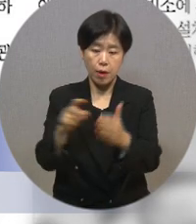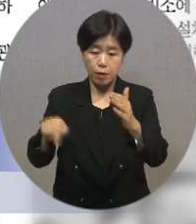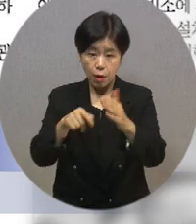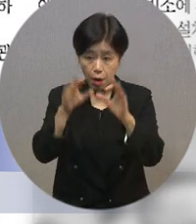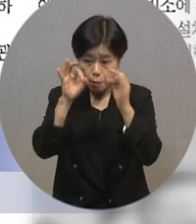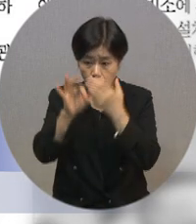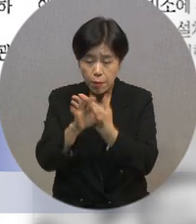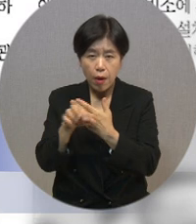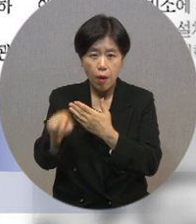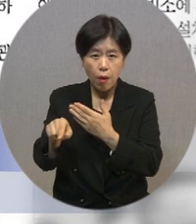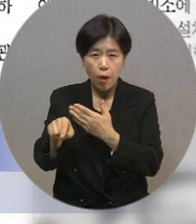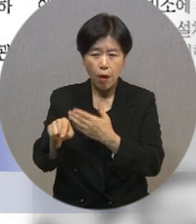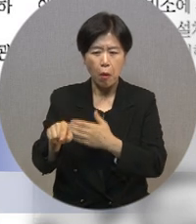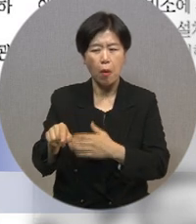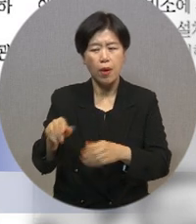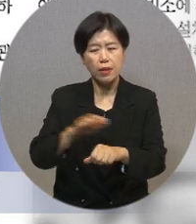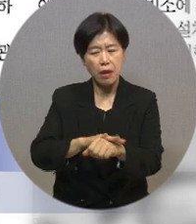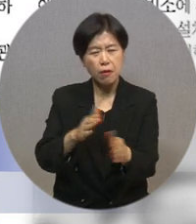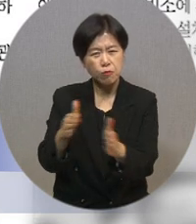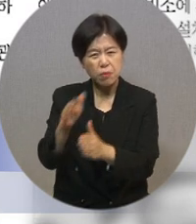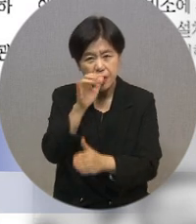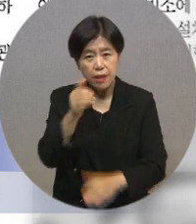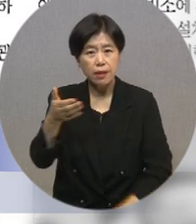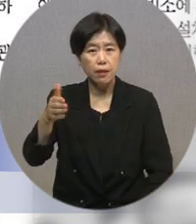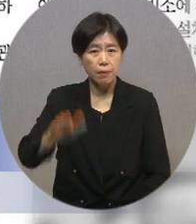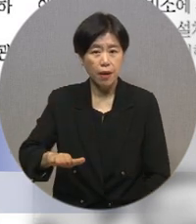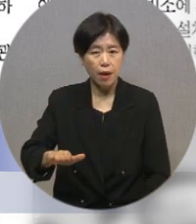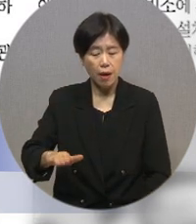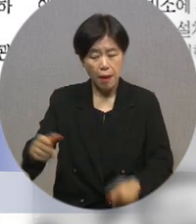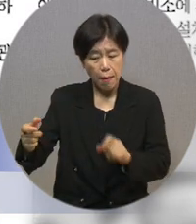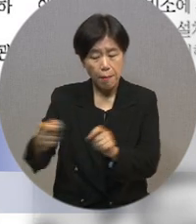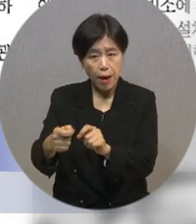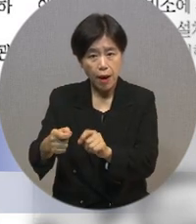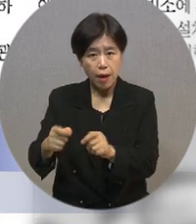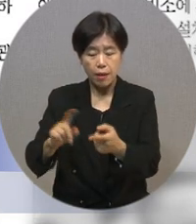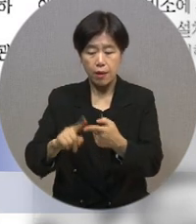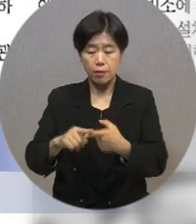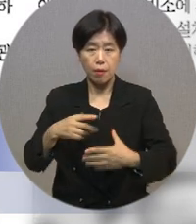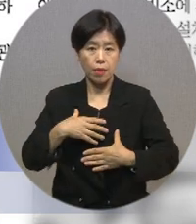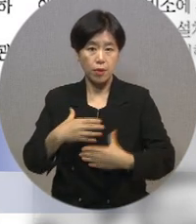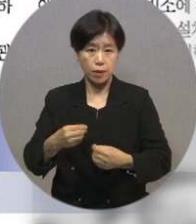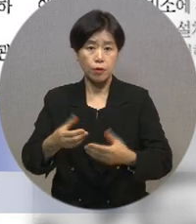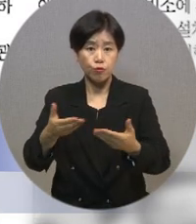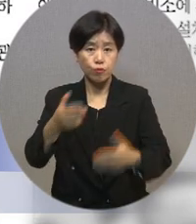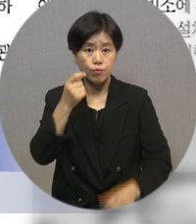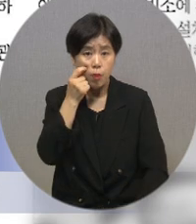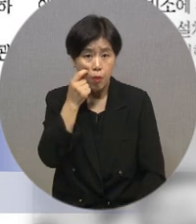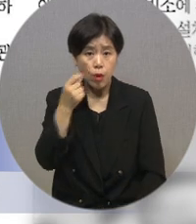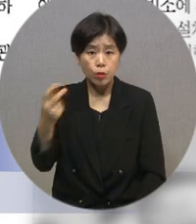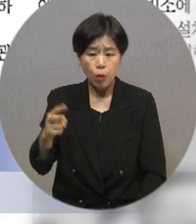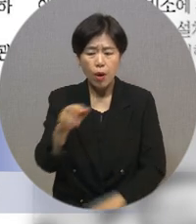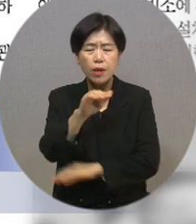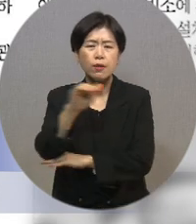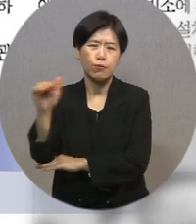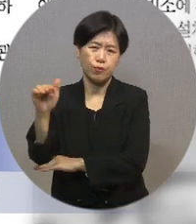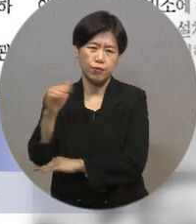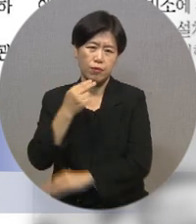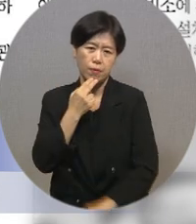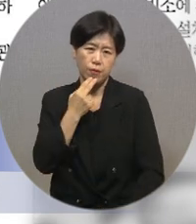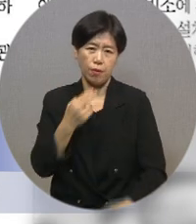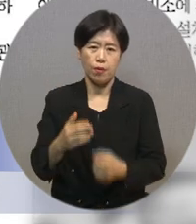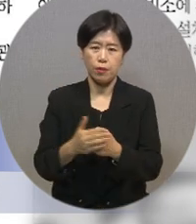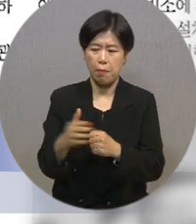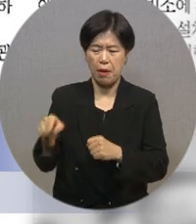있으나 장례 시장의 접근 이용 편의를 제공하지 못하고 있고 관련 규정의 부제가 오히려 정당한 편의